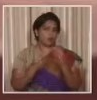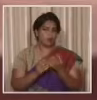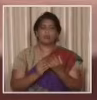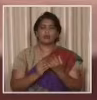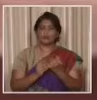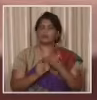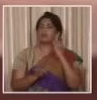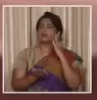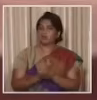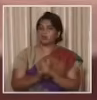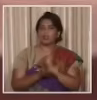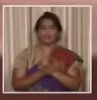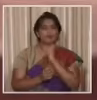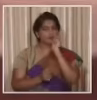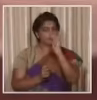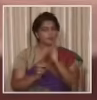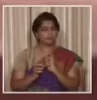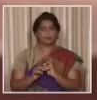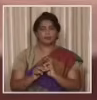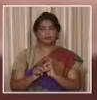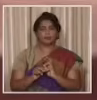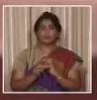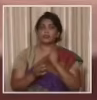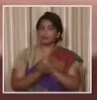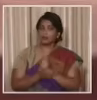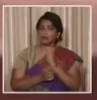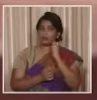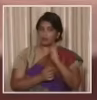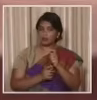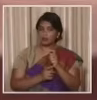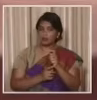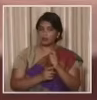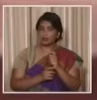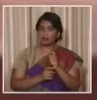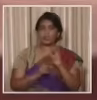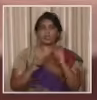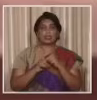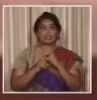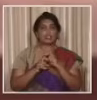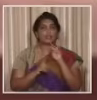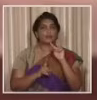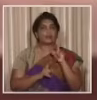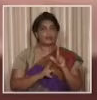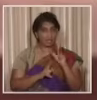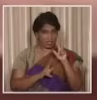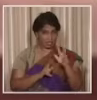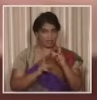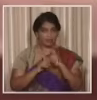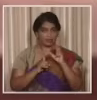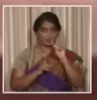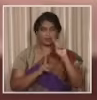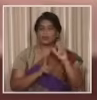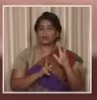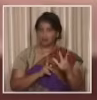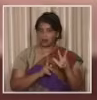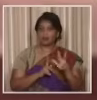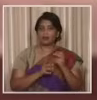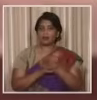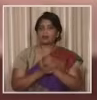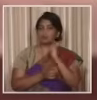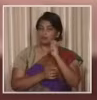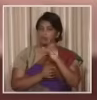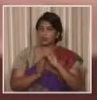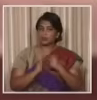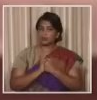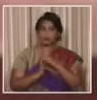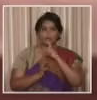නිසා මේක අත්හිටවන්න කියලා ලිපියක් නිකුත් කරනවා. ඒ ලිපිය නිකුත් කරනවා 28 වෙනිදා දෙසැම්බර්. ඒ ලිපිය නිකුත් කළ තියෙද්දි